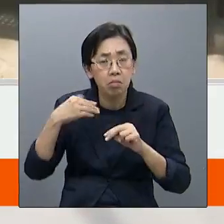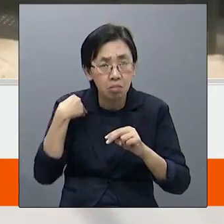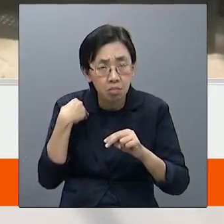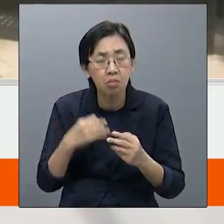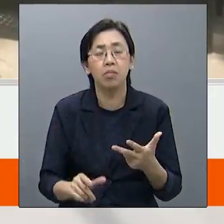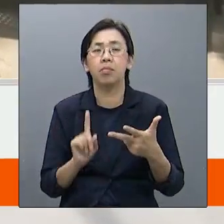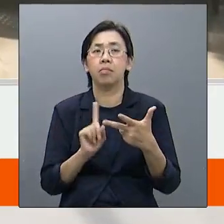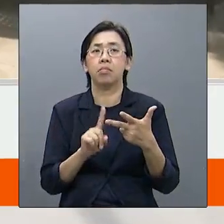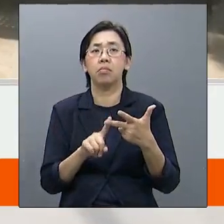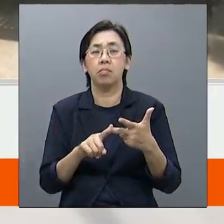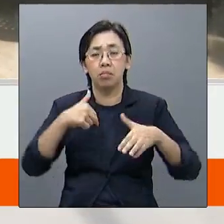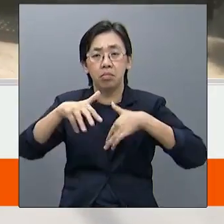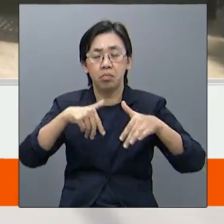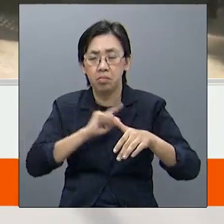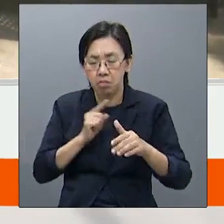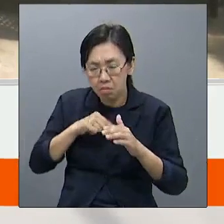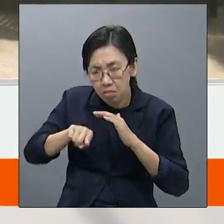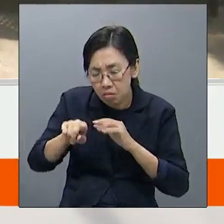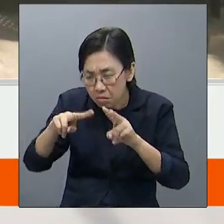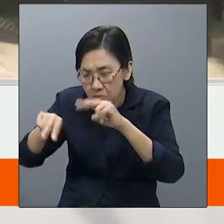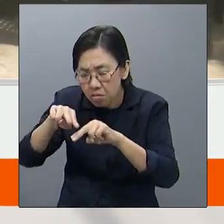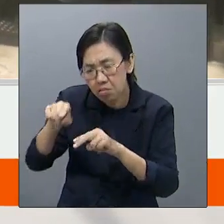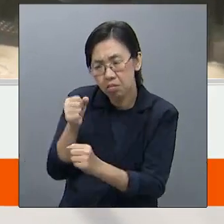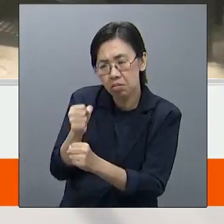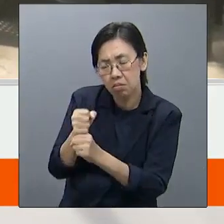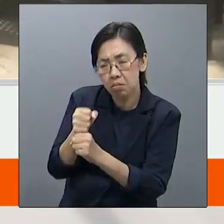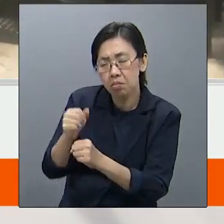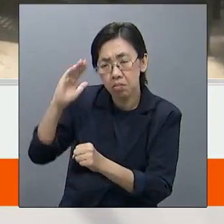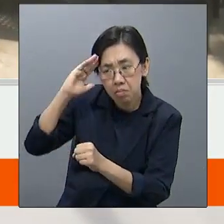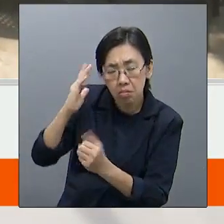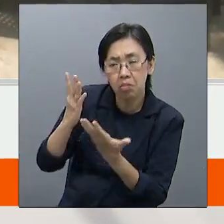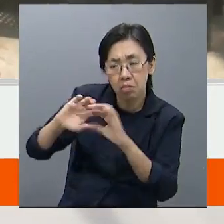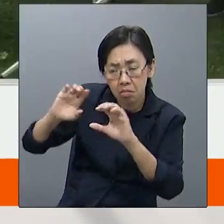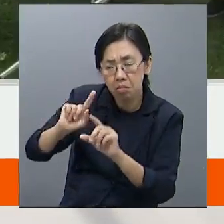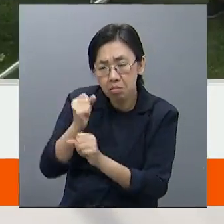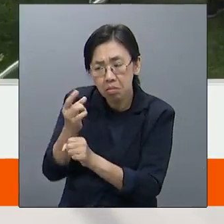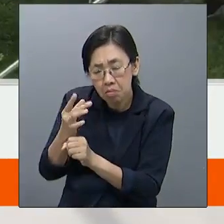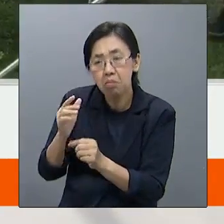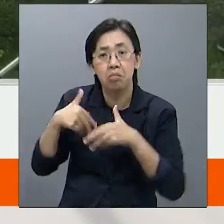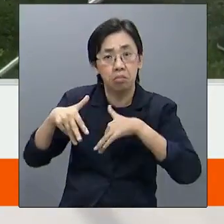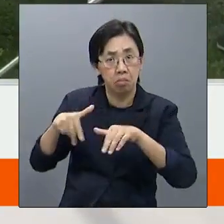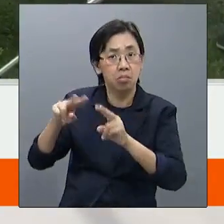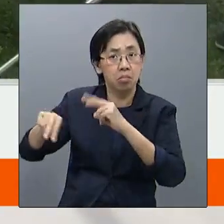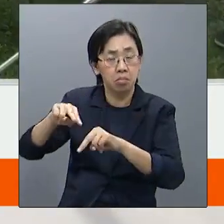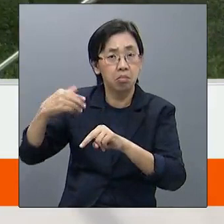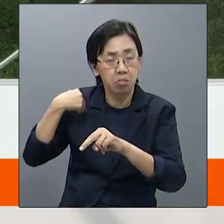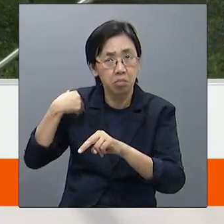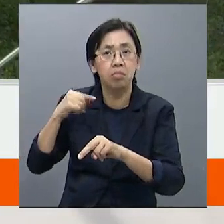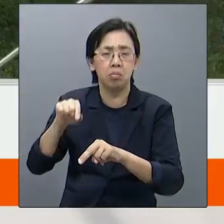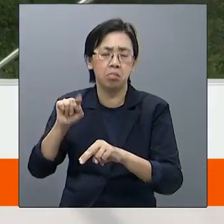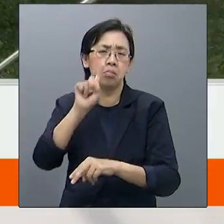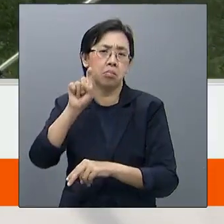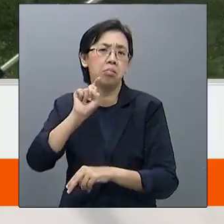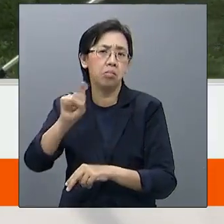สภาของประชาชนที่เข้าไ้ตัสอบในบทบาทของเต้าในที่รัฒถ cab ยัไ่แต่ตงตคนตองตของ